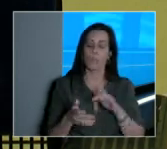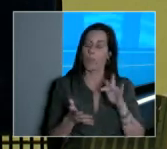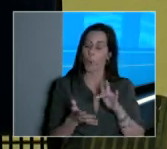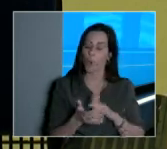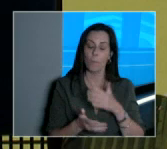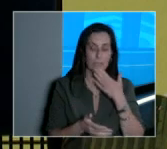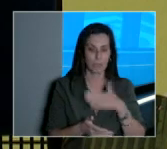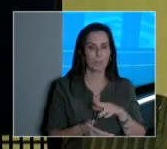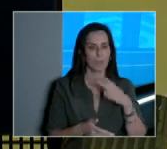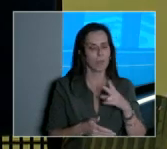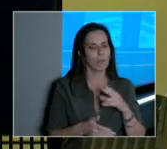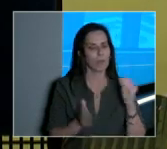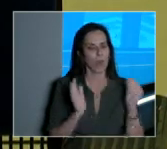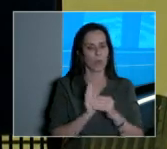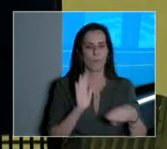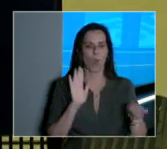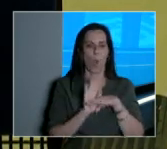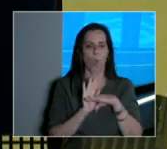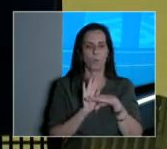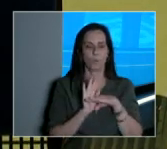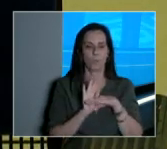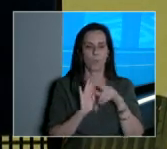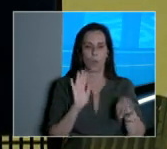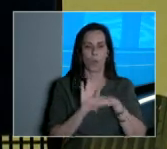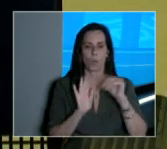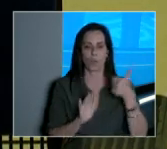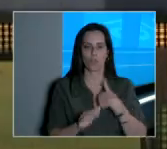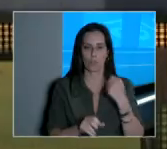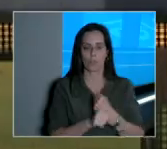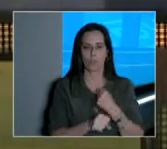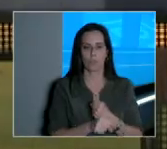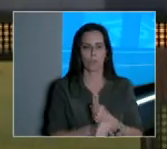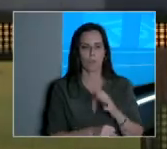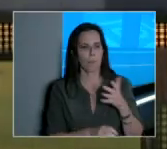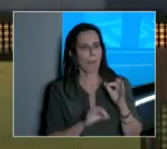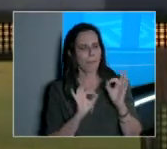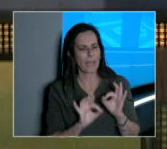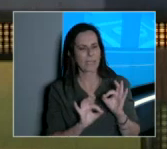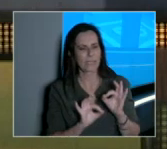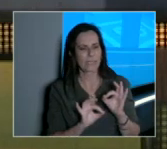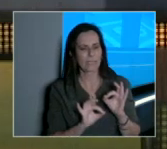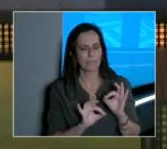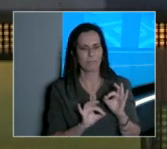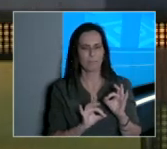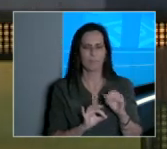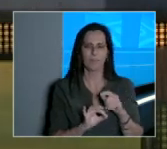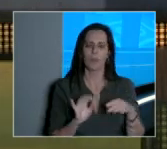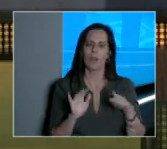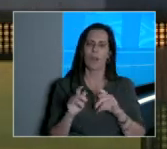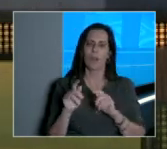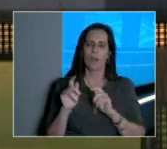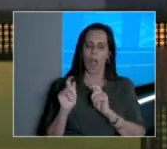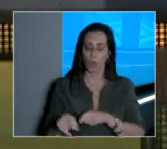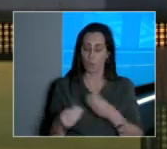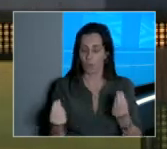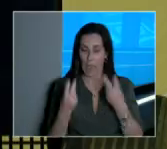שלה בישראל יהיה מעוגן בחוק. זה החוק הראשון שאני הולך להתעסק איתו. מה בעצם הנפקמינות של חוק הזה? מגדיר את החקלאות כערך